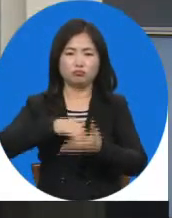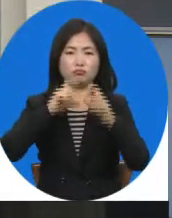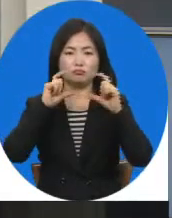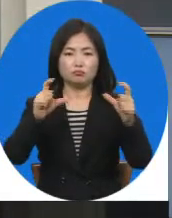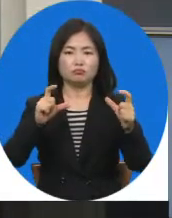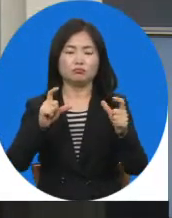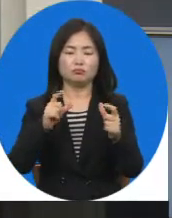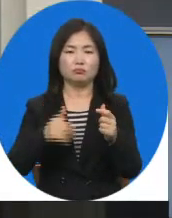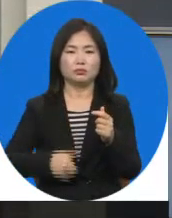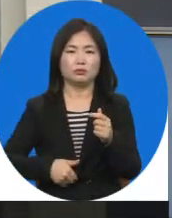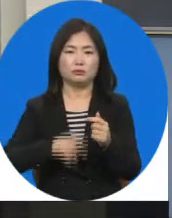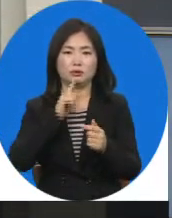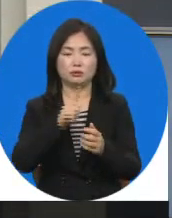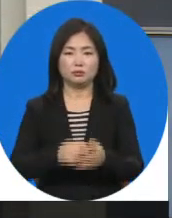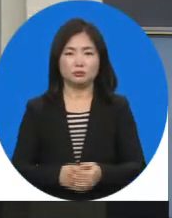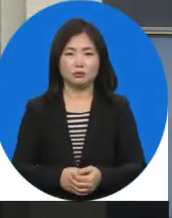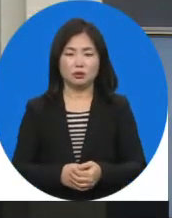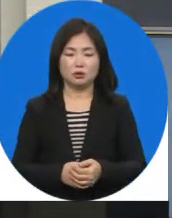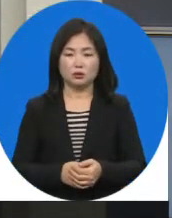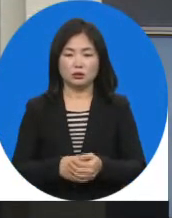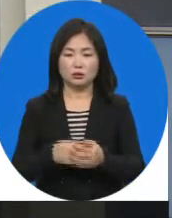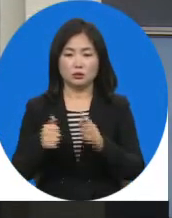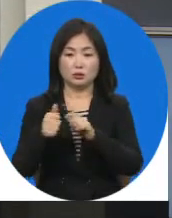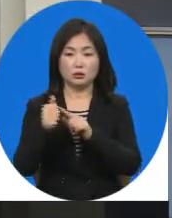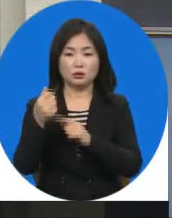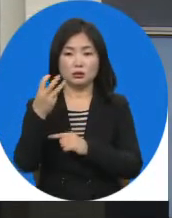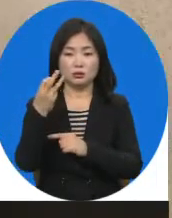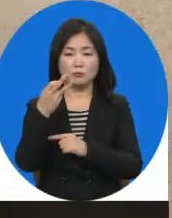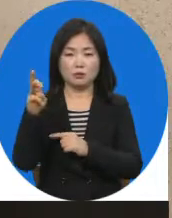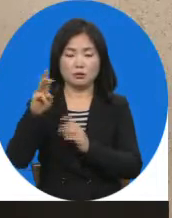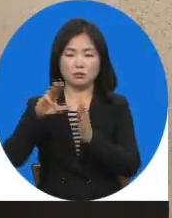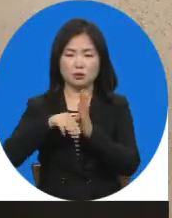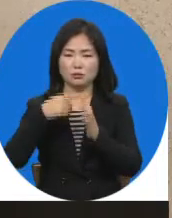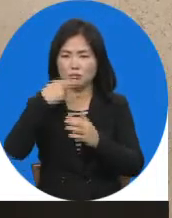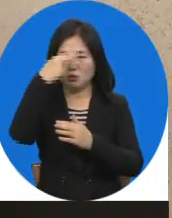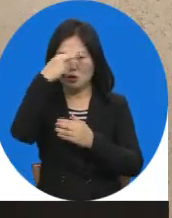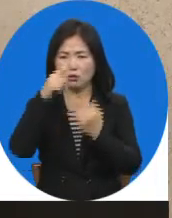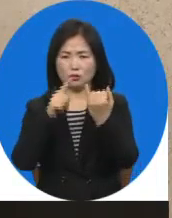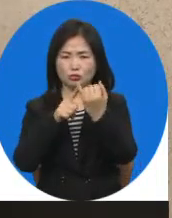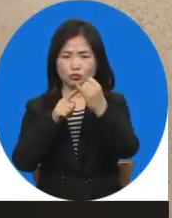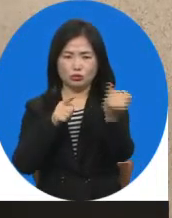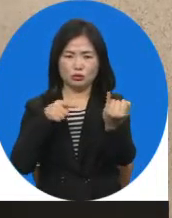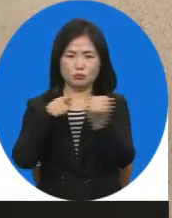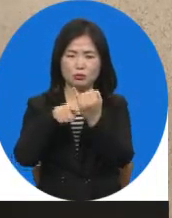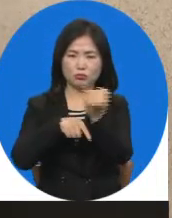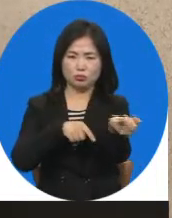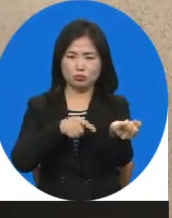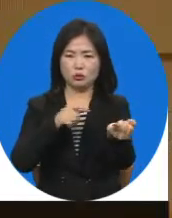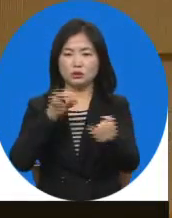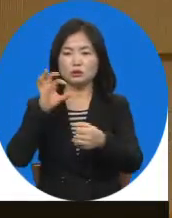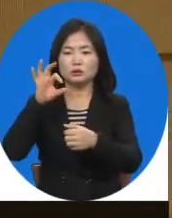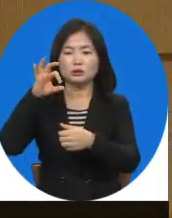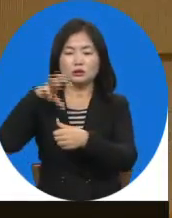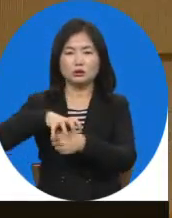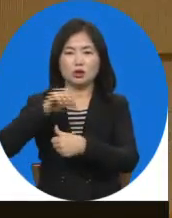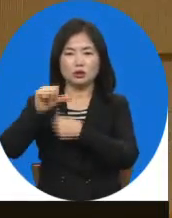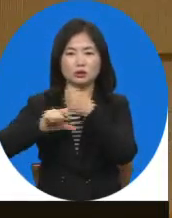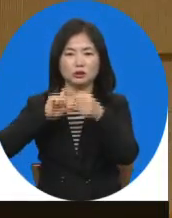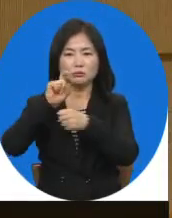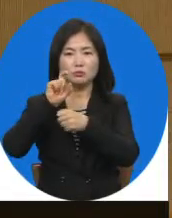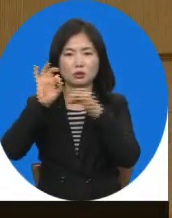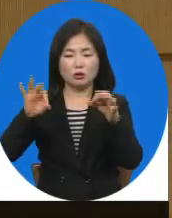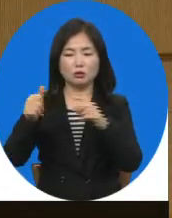것이 마땅하다 고 밝혔습니다 2003년 주점 여주인을 흉기로 살해 해 징역 10년을 선고 받아